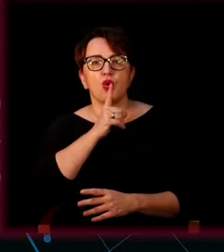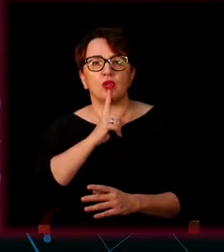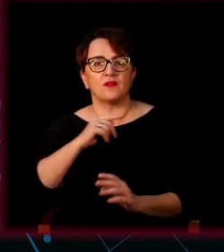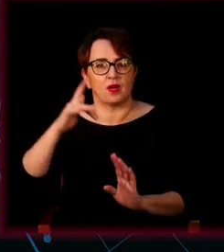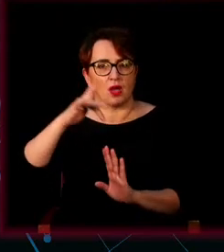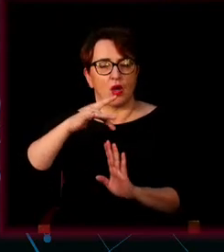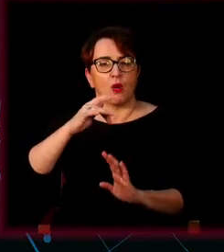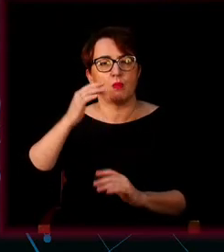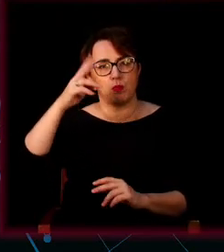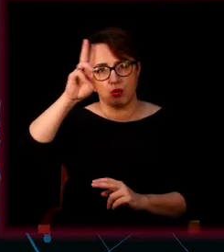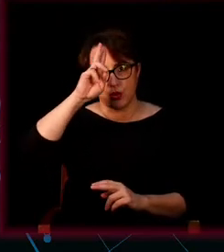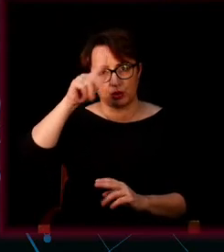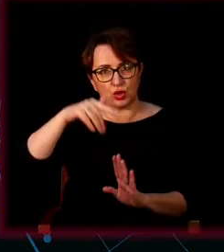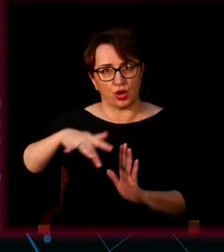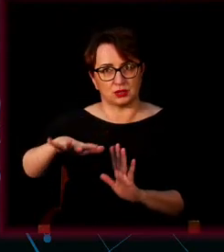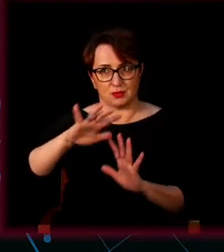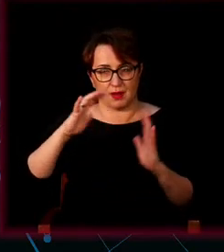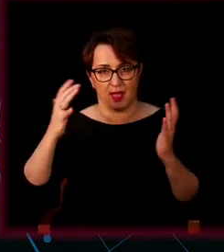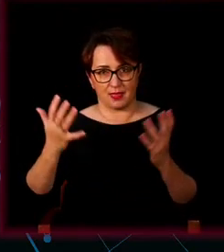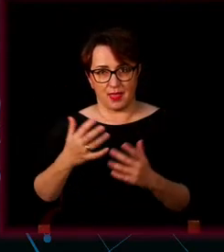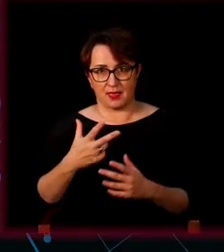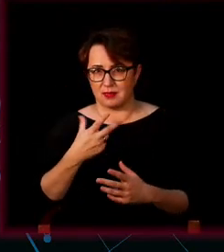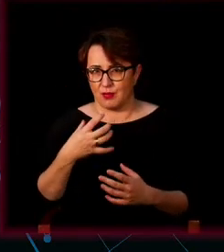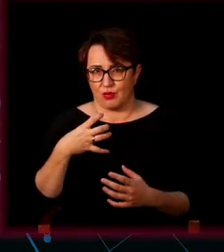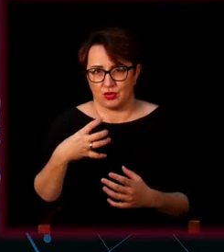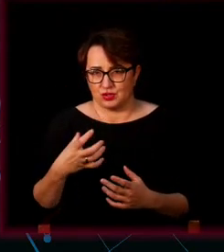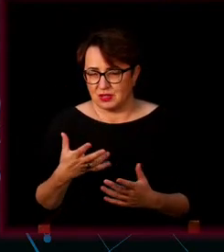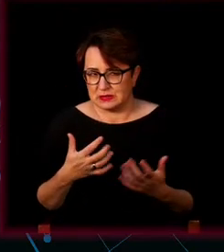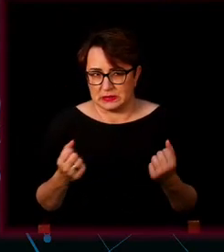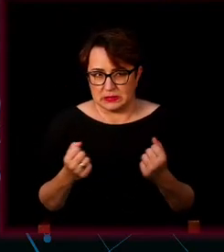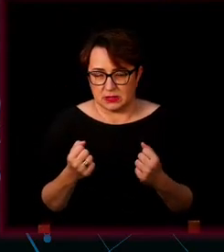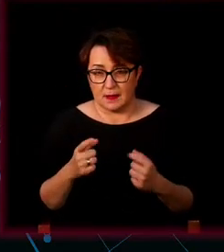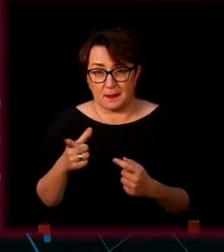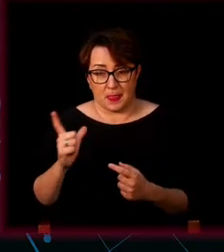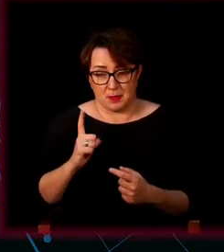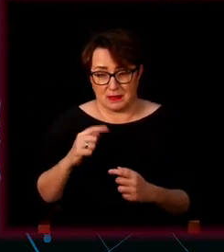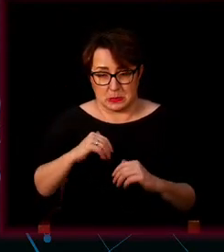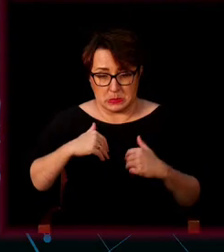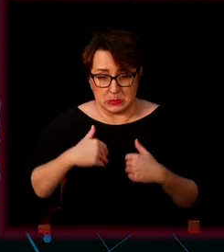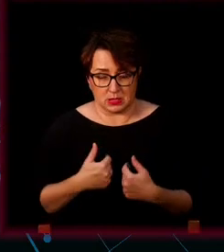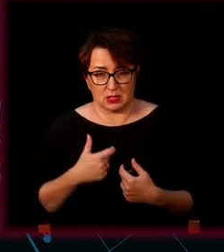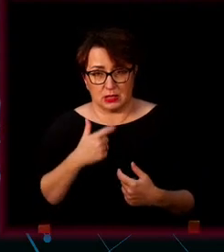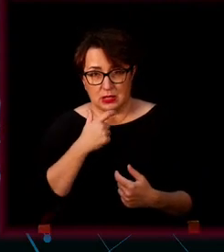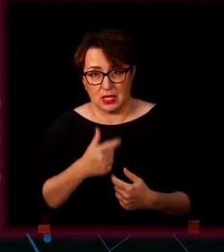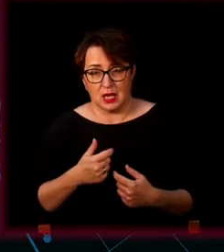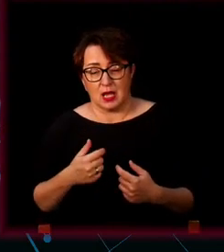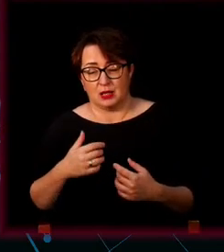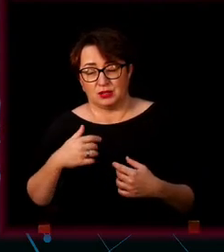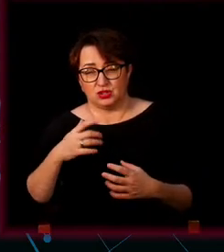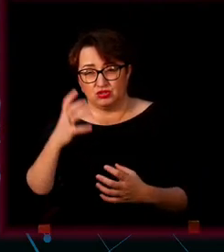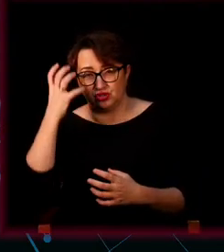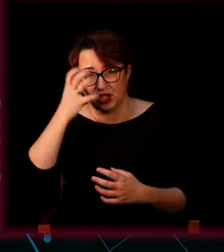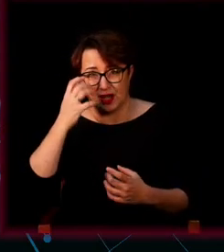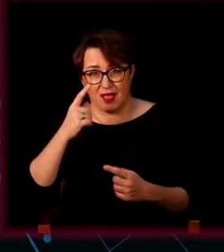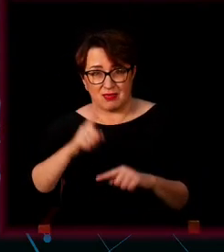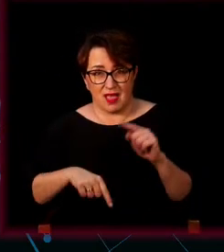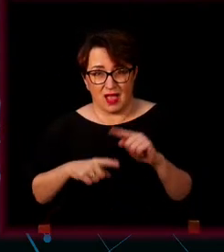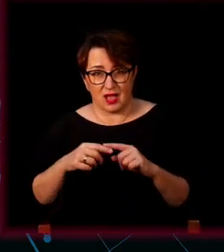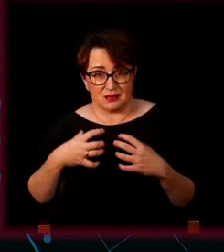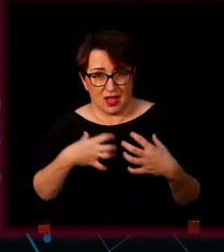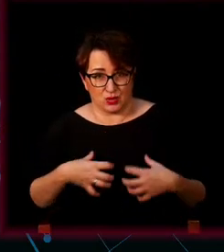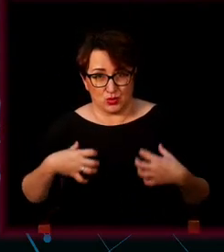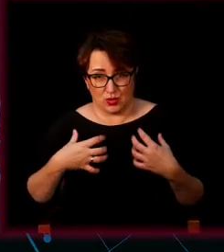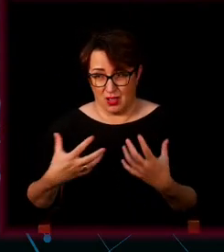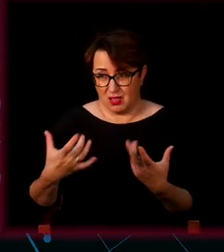tej planety, przez taką niegościnną północ i tam w dwójkę jakby przeżywając taki trud walki z tą dziką naturą,